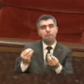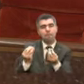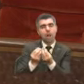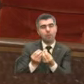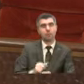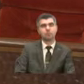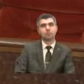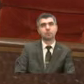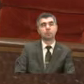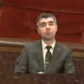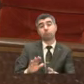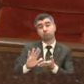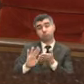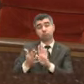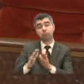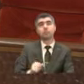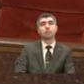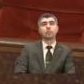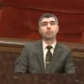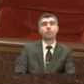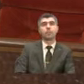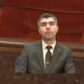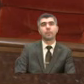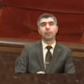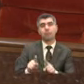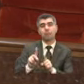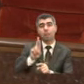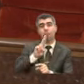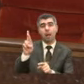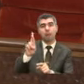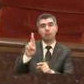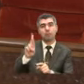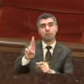بعد تنفيذ التعليمات السامية